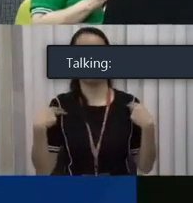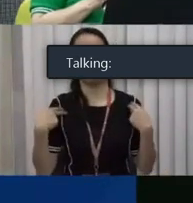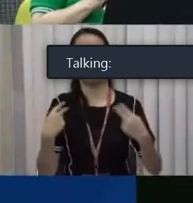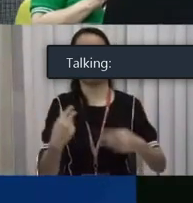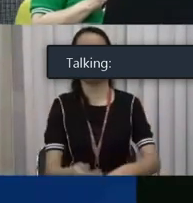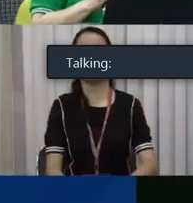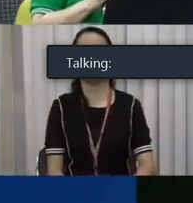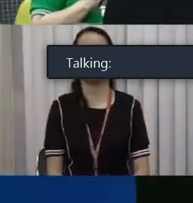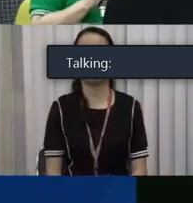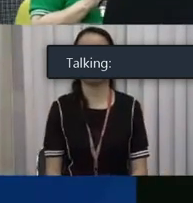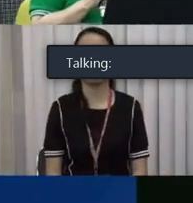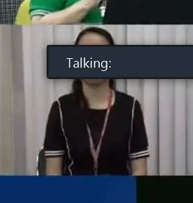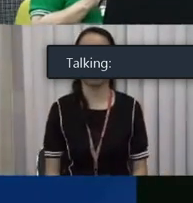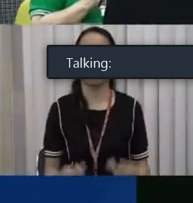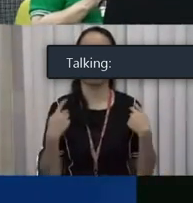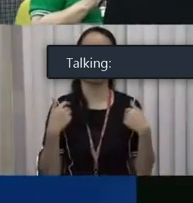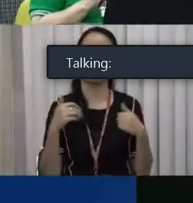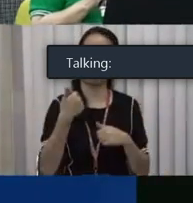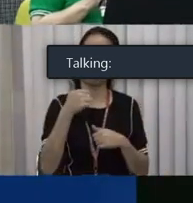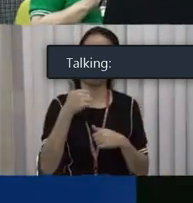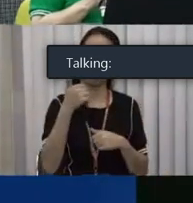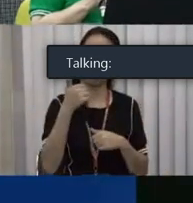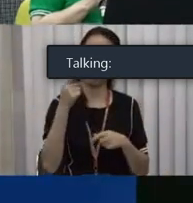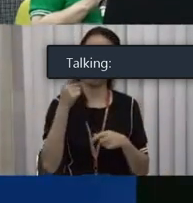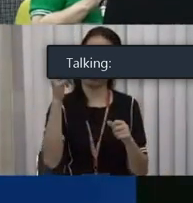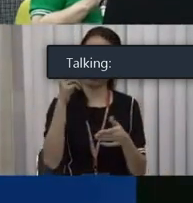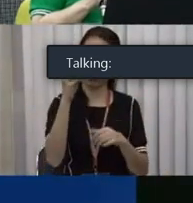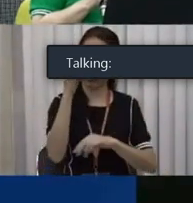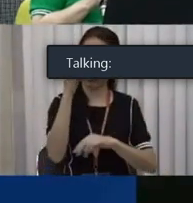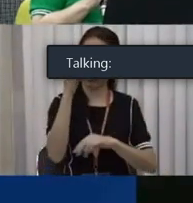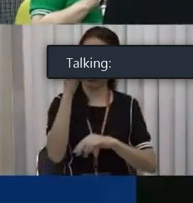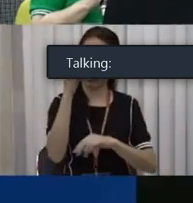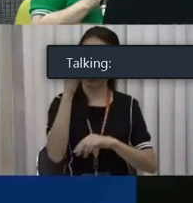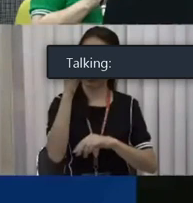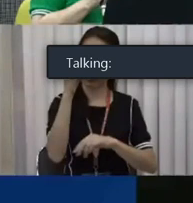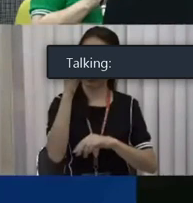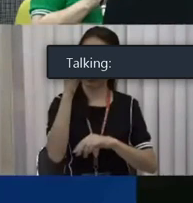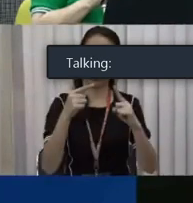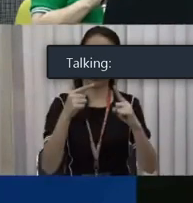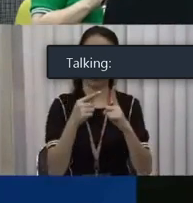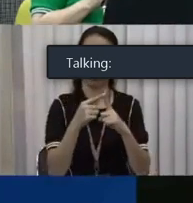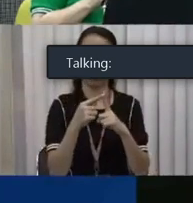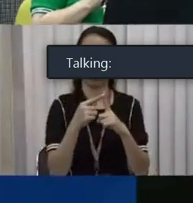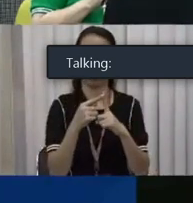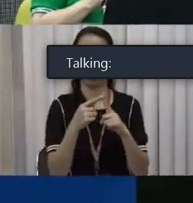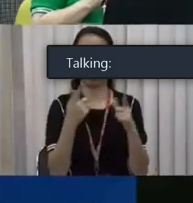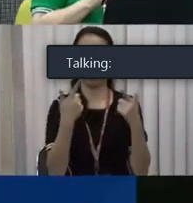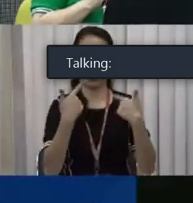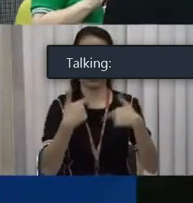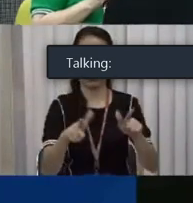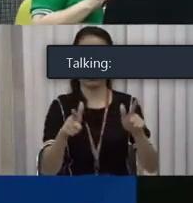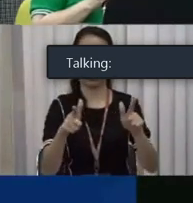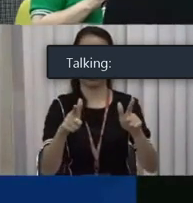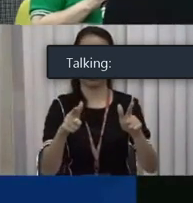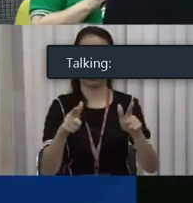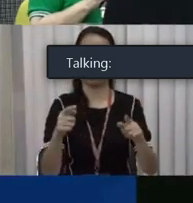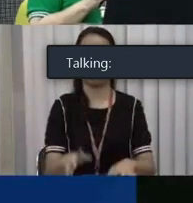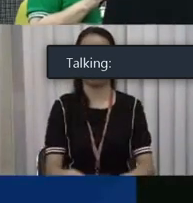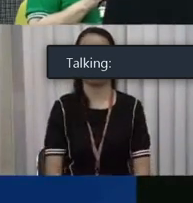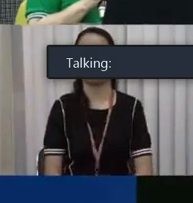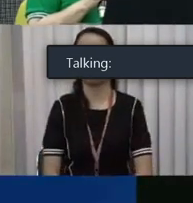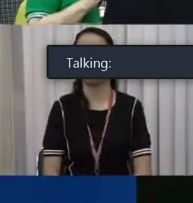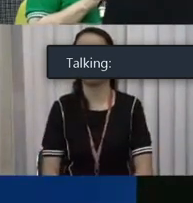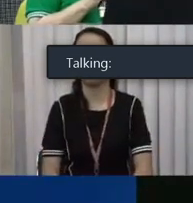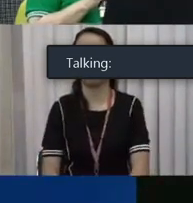health. So, ang kanang 10 days, pwede na niyang gamiton sa pag-attend sa iyahang